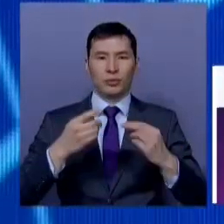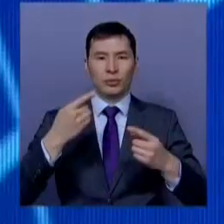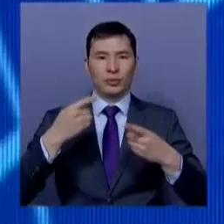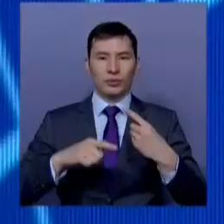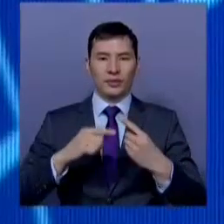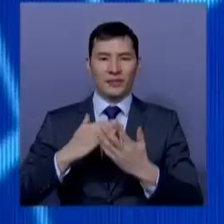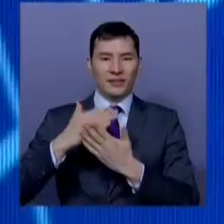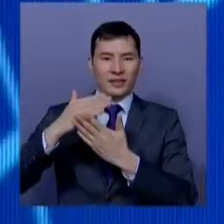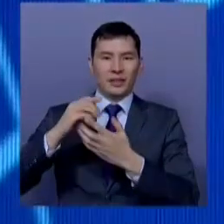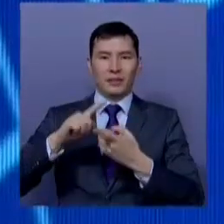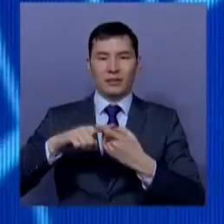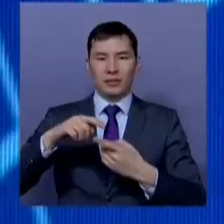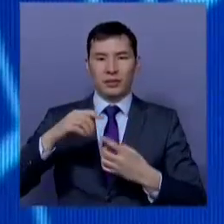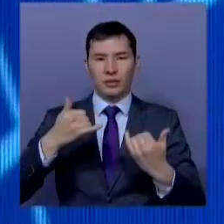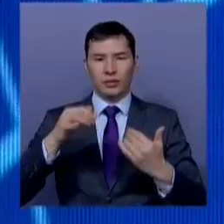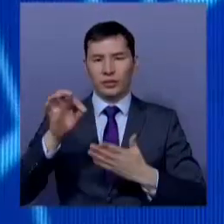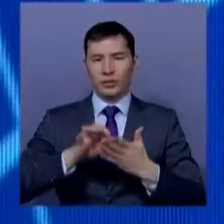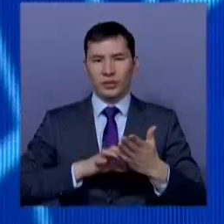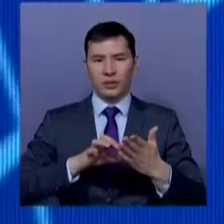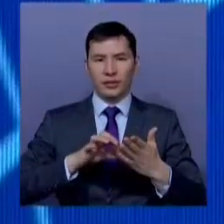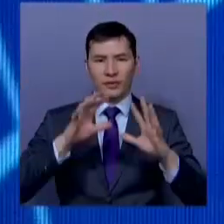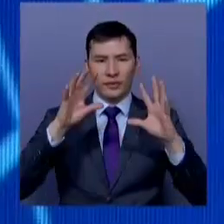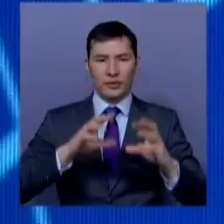Поэтому сразу все это